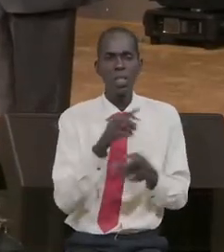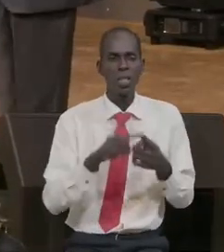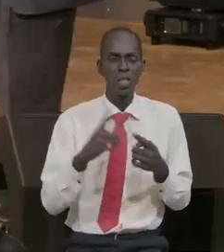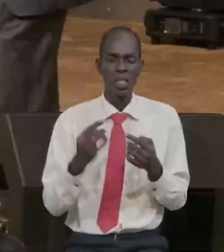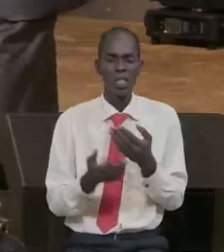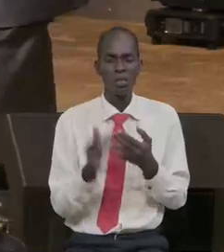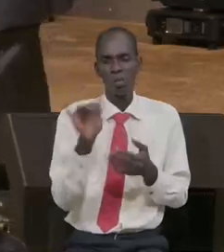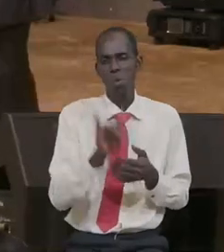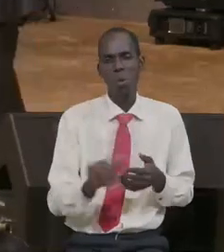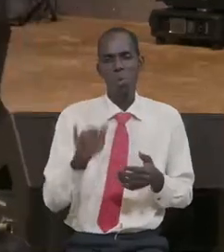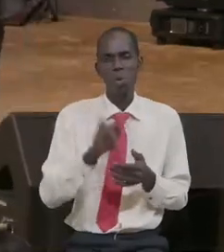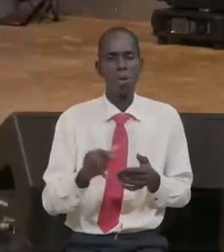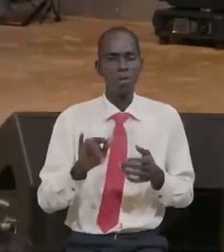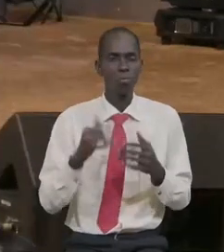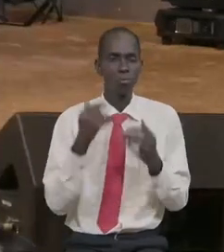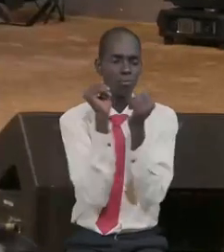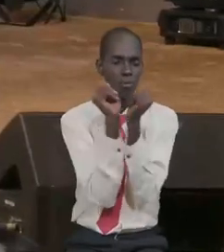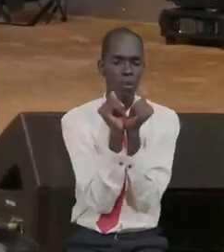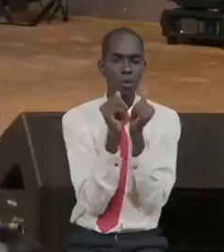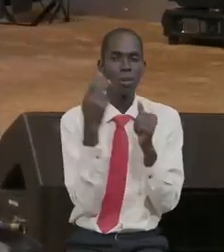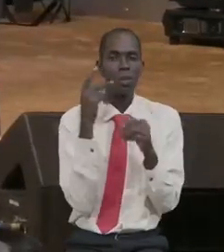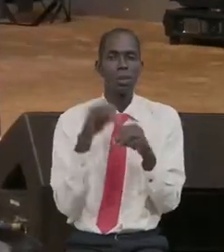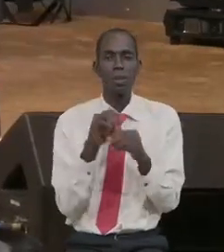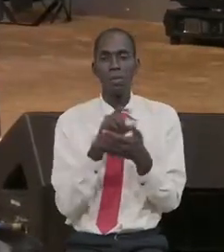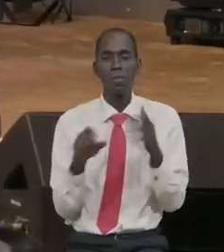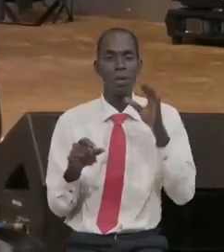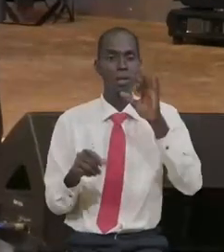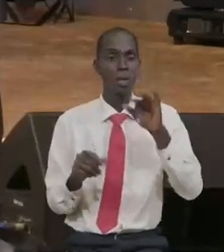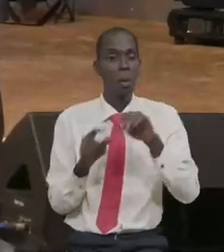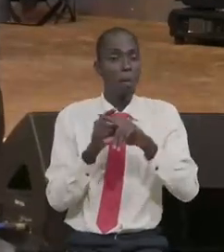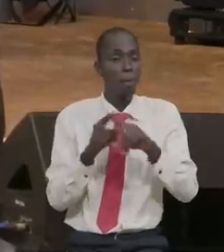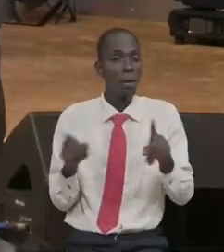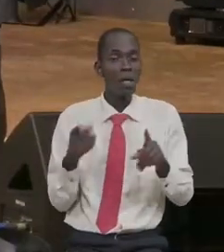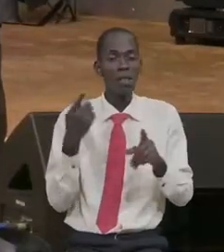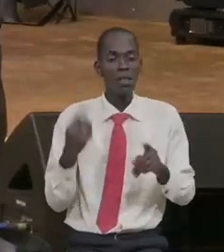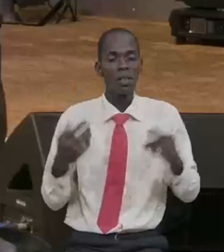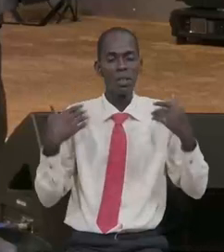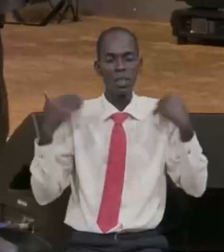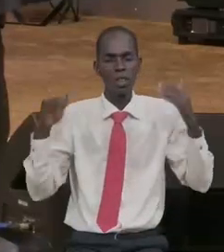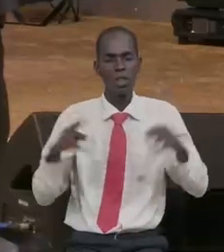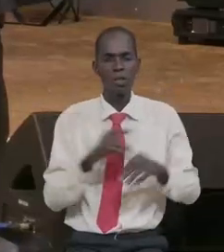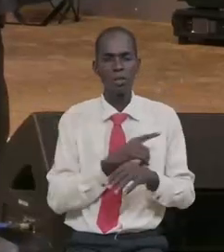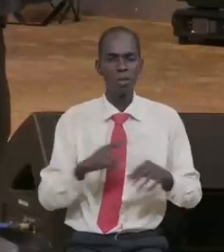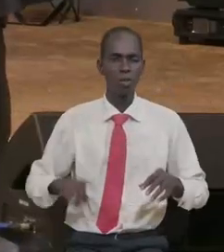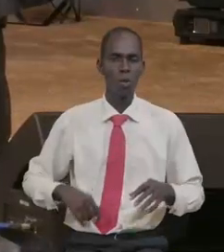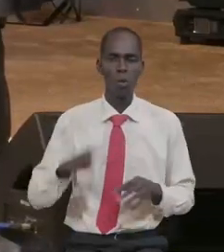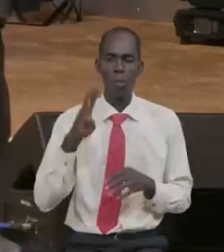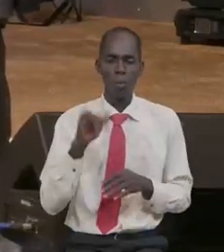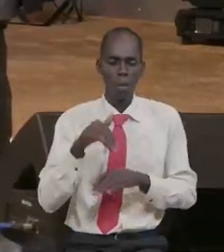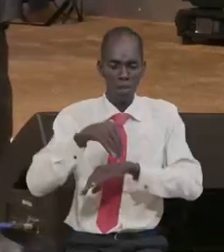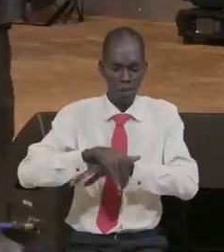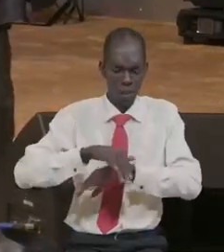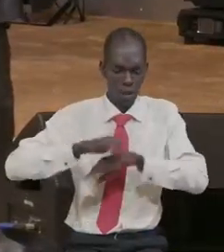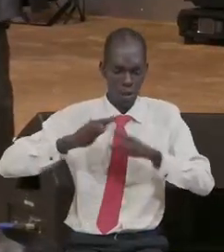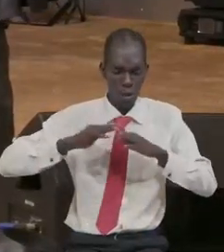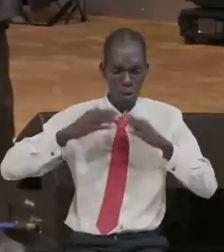publique. Verset 19. Mais un ange du Seigneur ayant